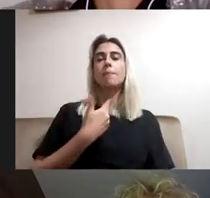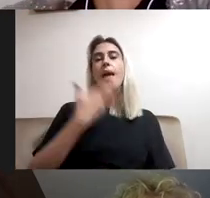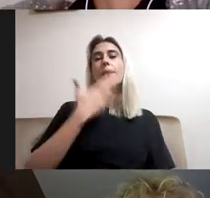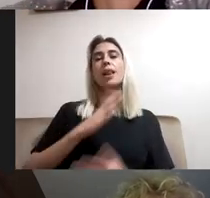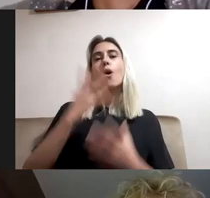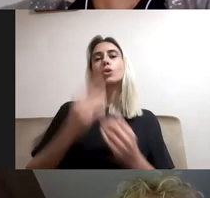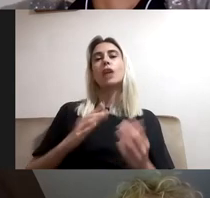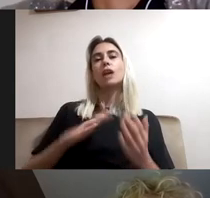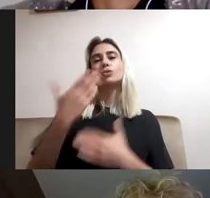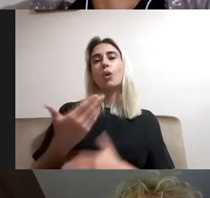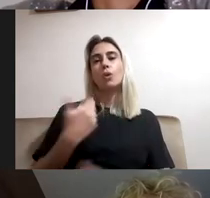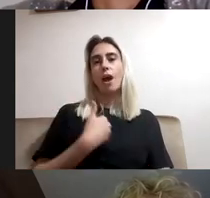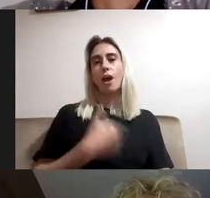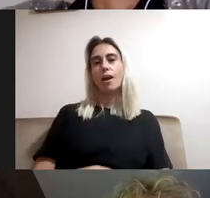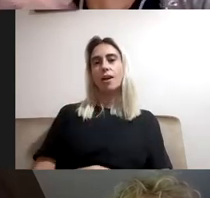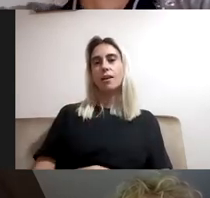sonra yaptırdı.